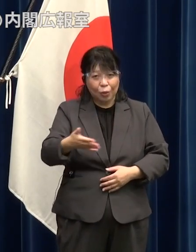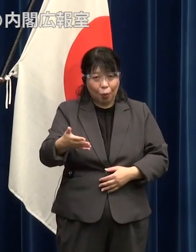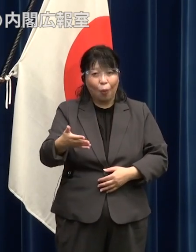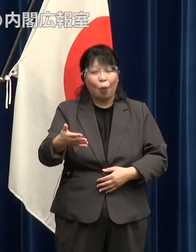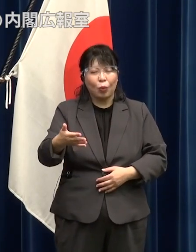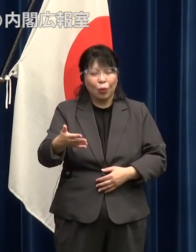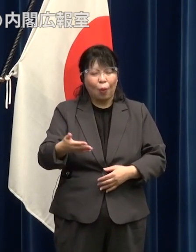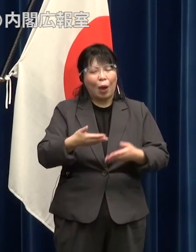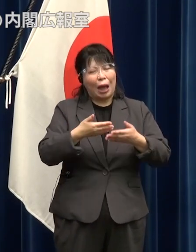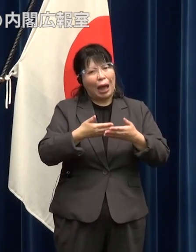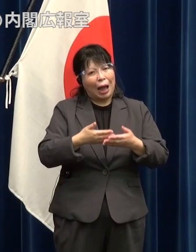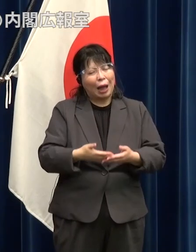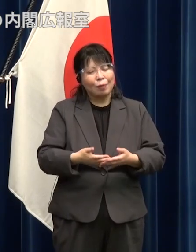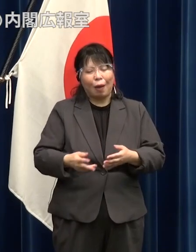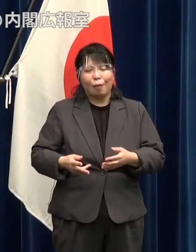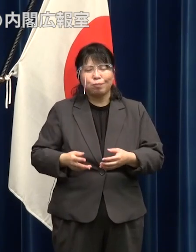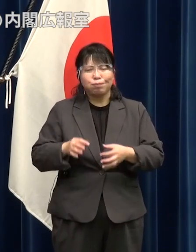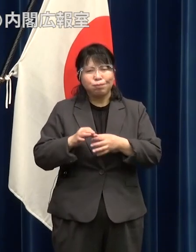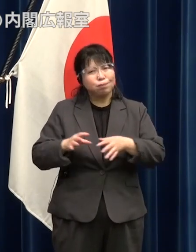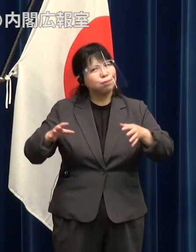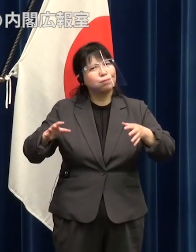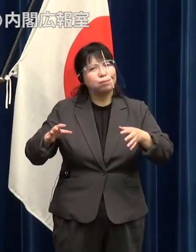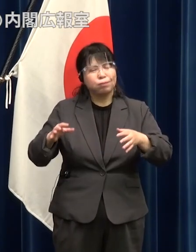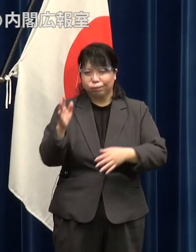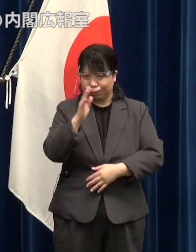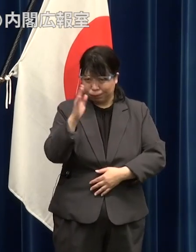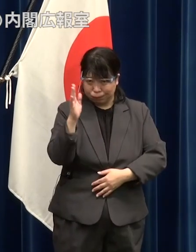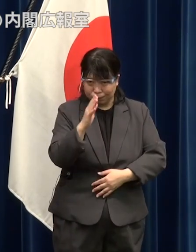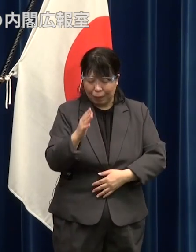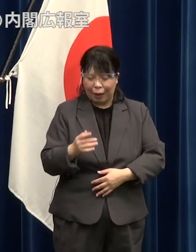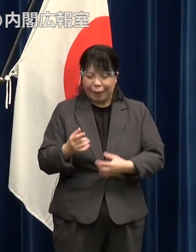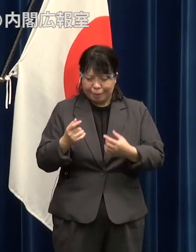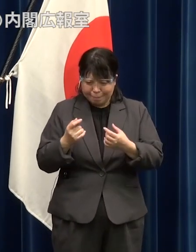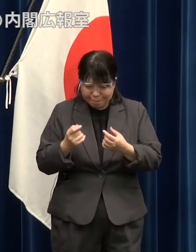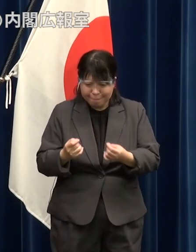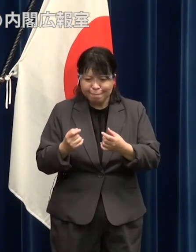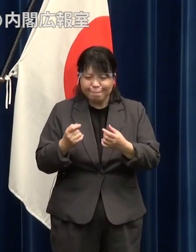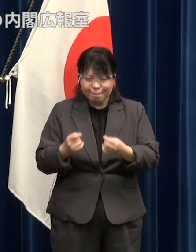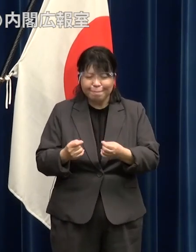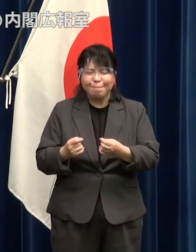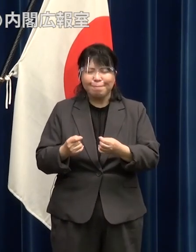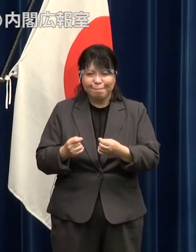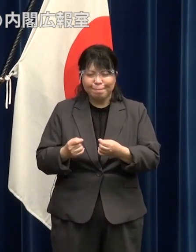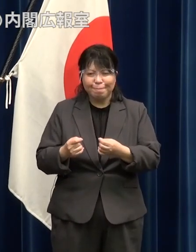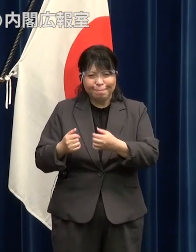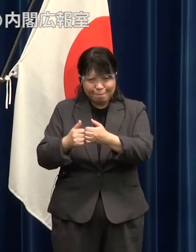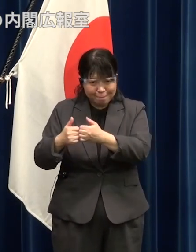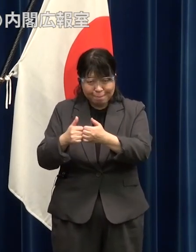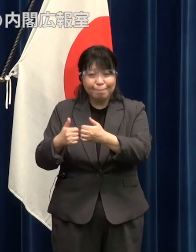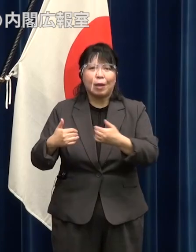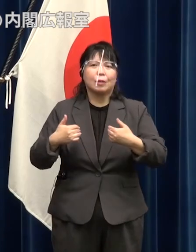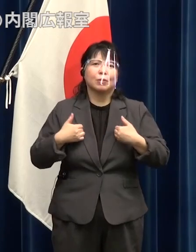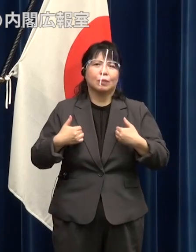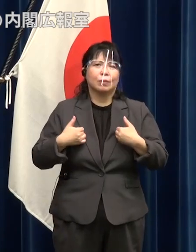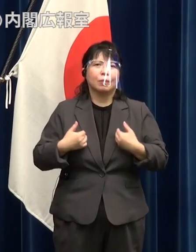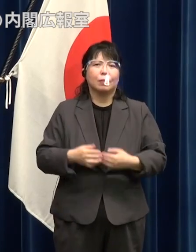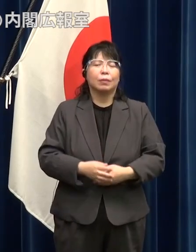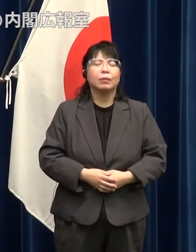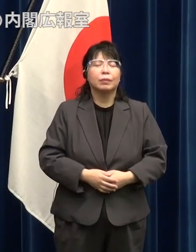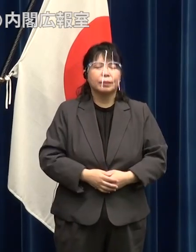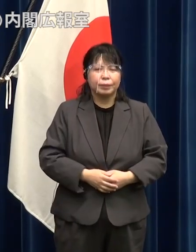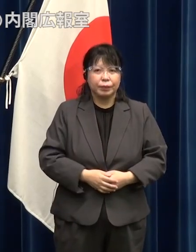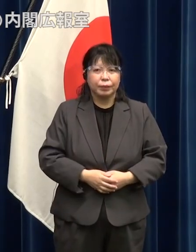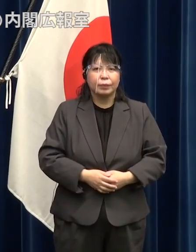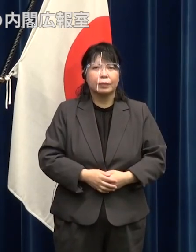切り離して論ずることはできない、これを議論の中で強調していきたいと思います。その上